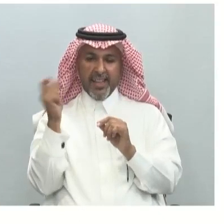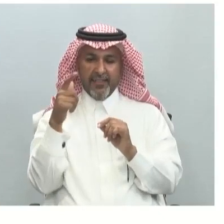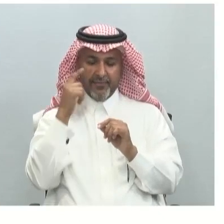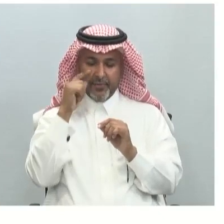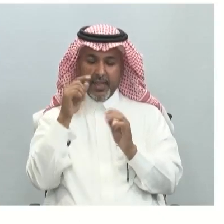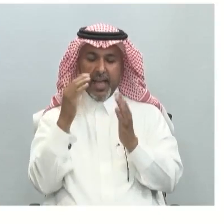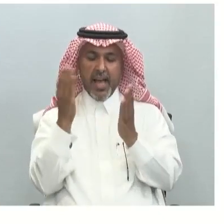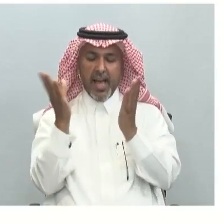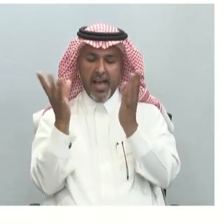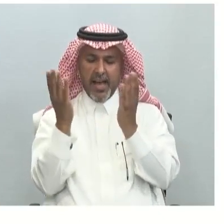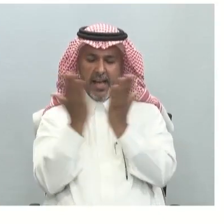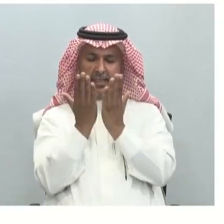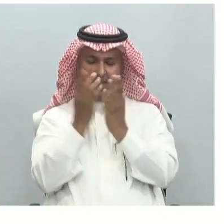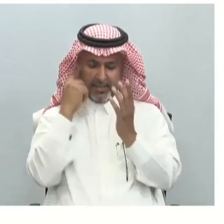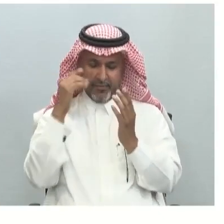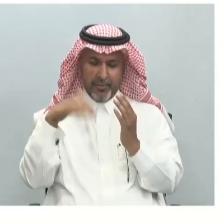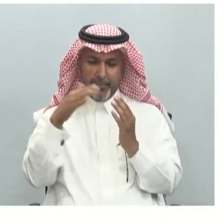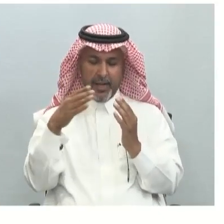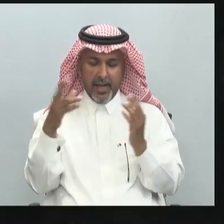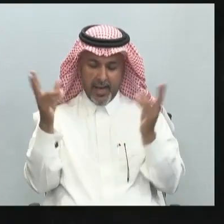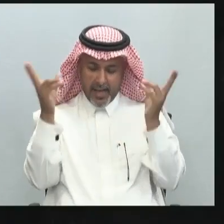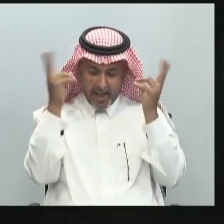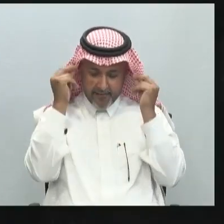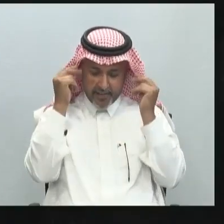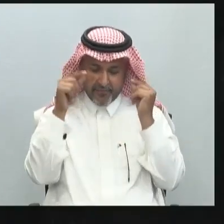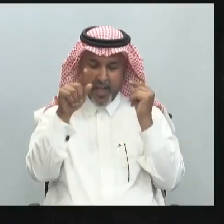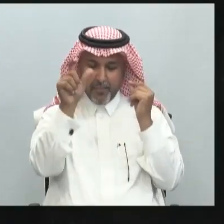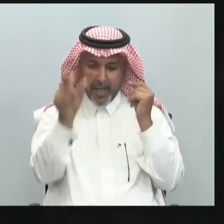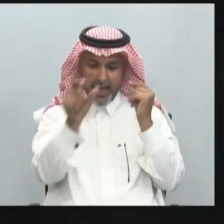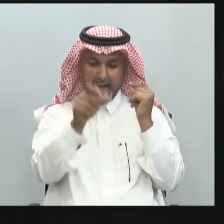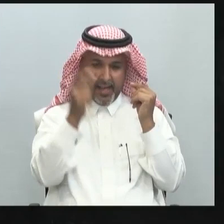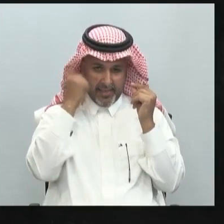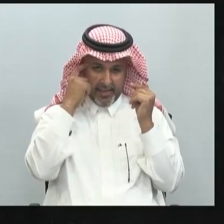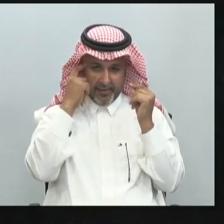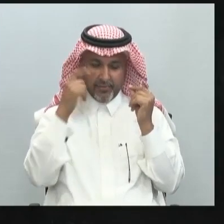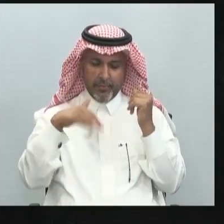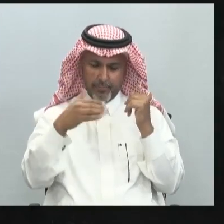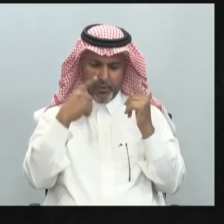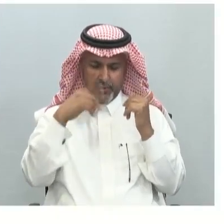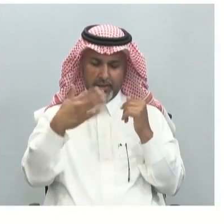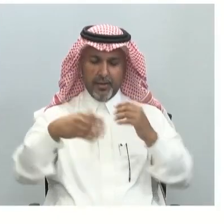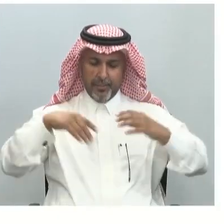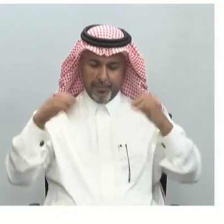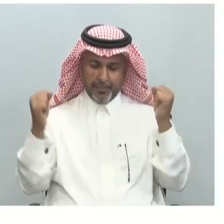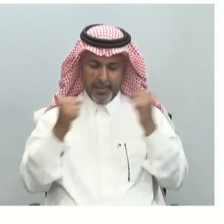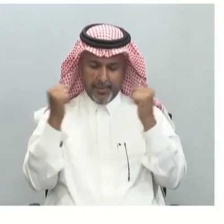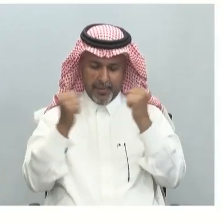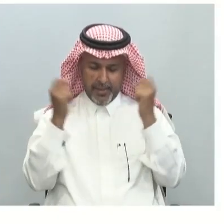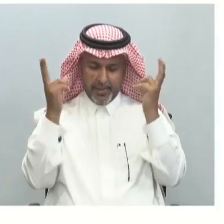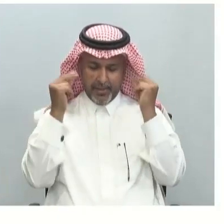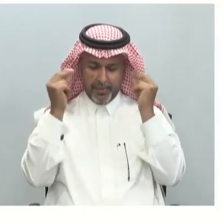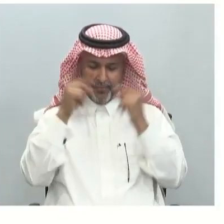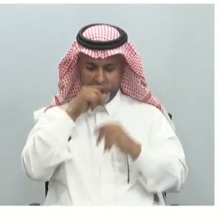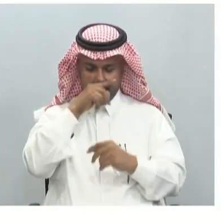اللي سنصل اليها في هذا الفصل دور الكثيرات الحدود ودواء لها